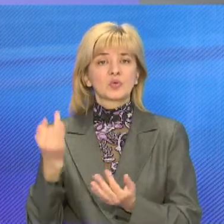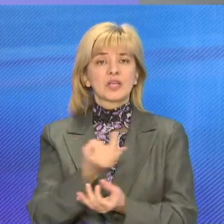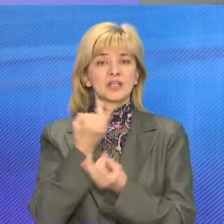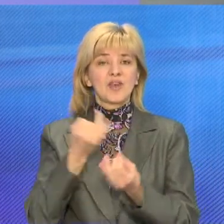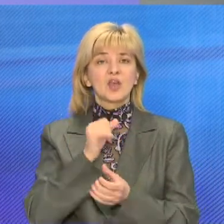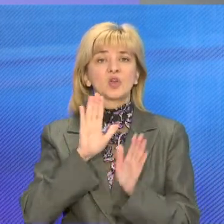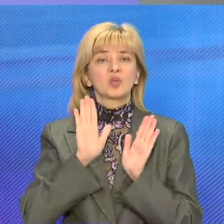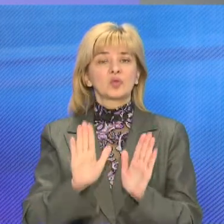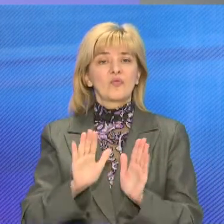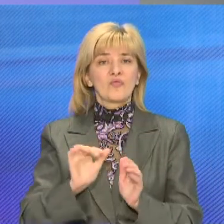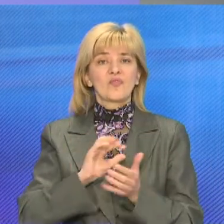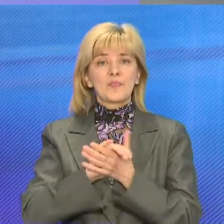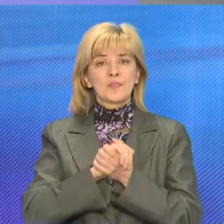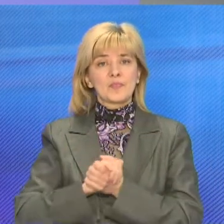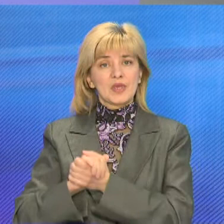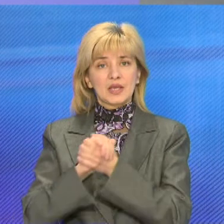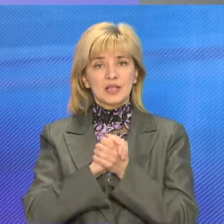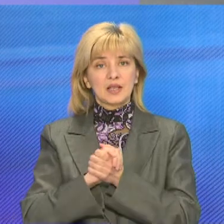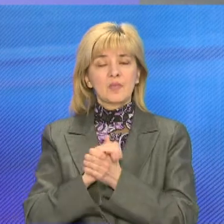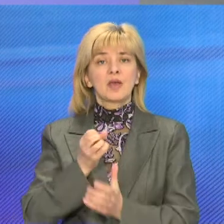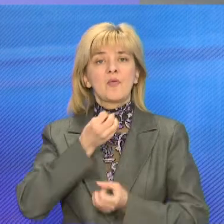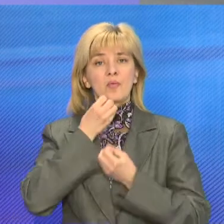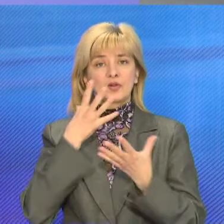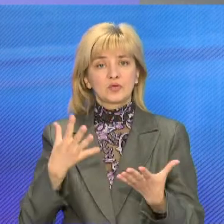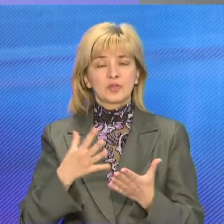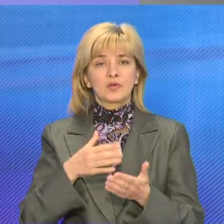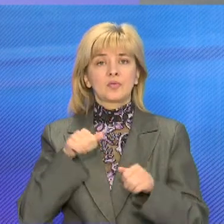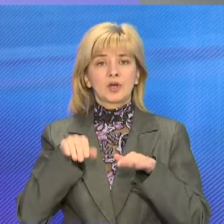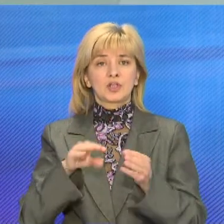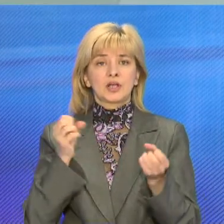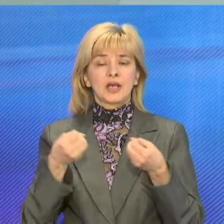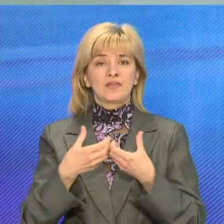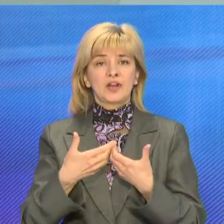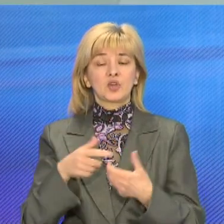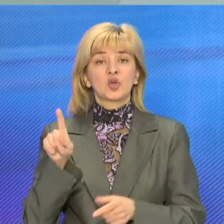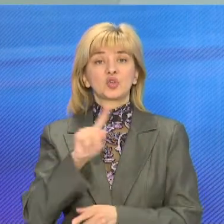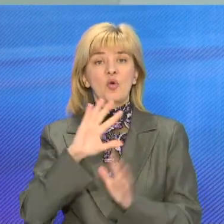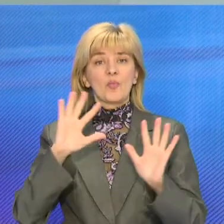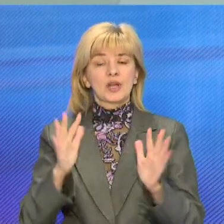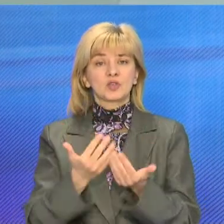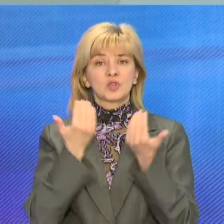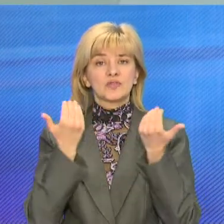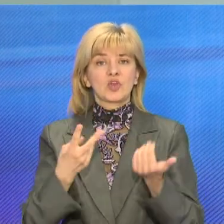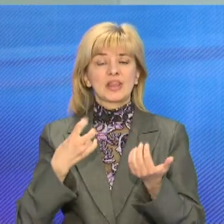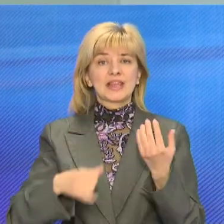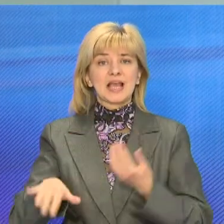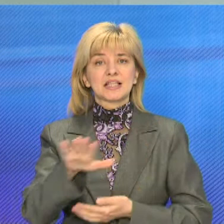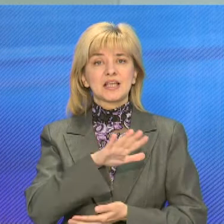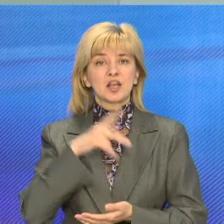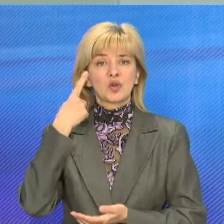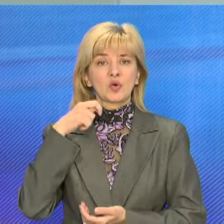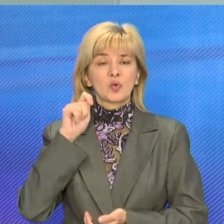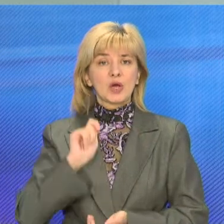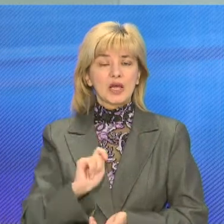в мирном и конструктивном решении любого конфликта. То, что происходит сегодня на территории